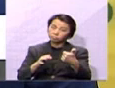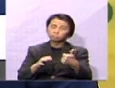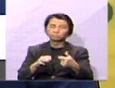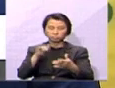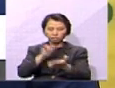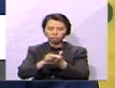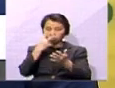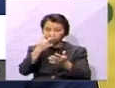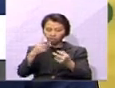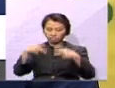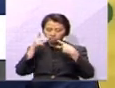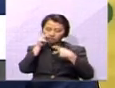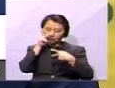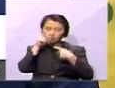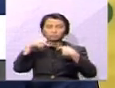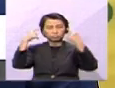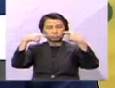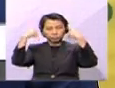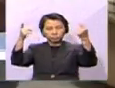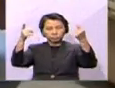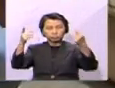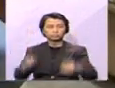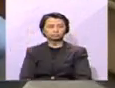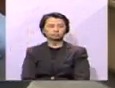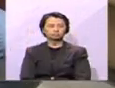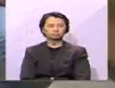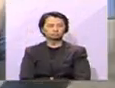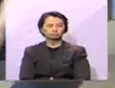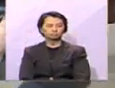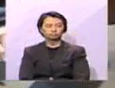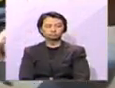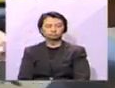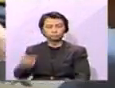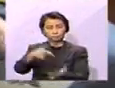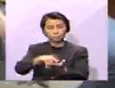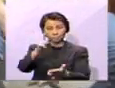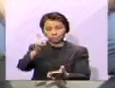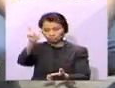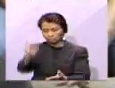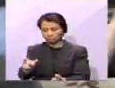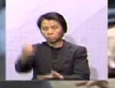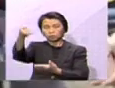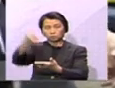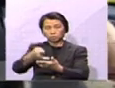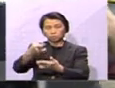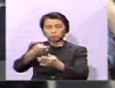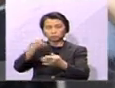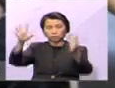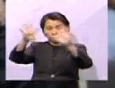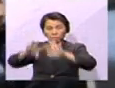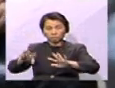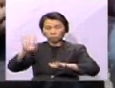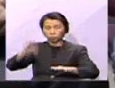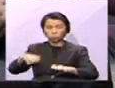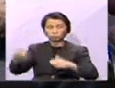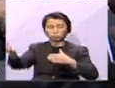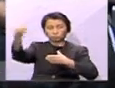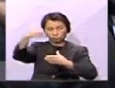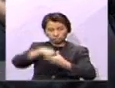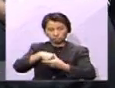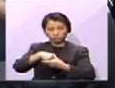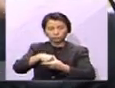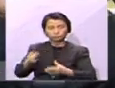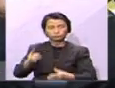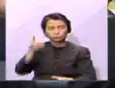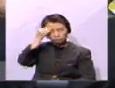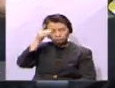kejayaan pasukan Negeri Kedah Darul aman seorang lagi kota pemain import dari negara asanum diisi